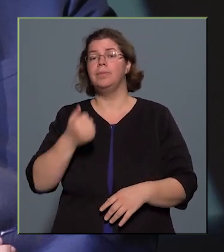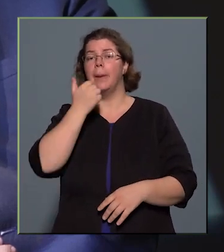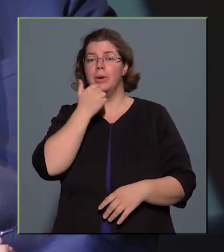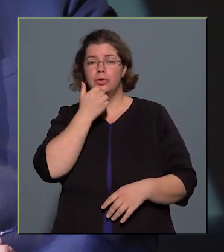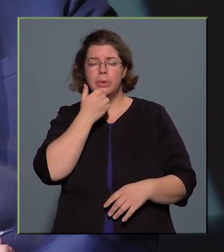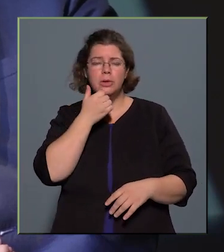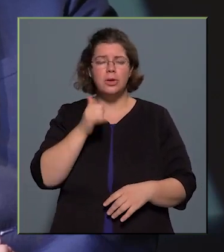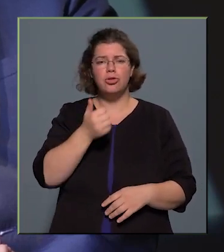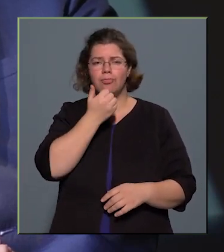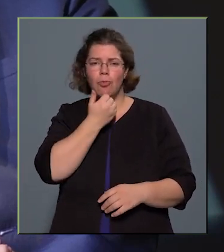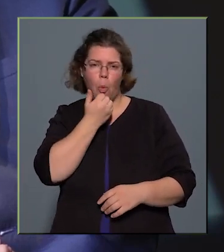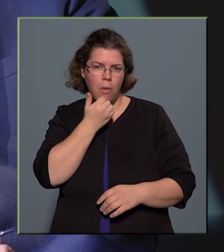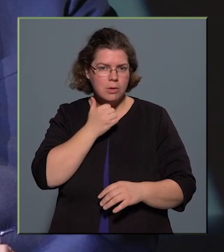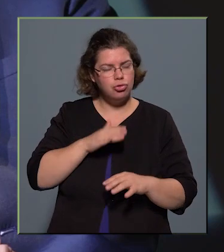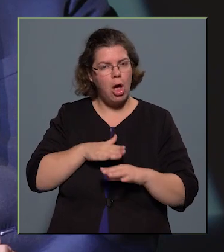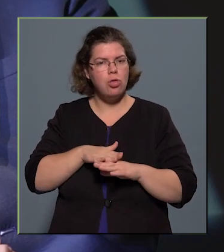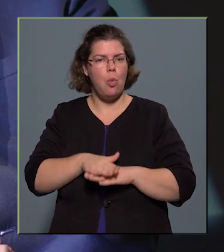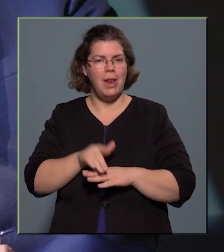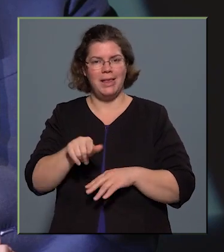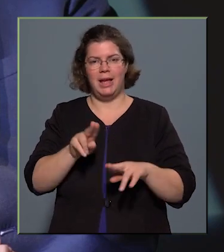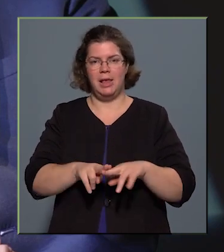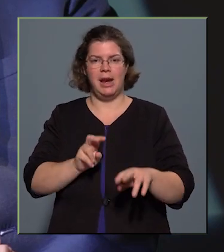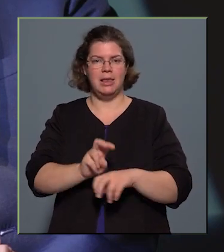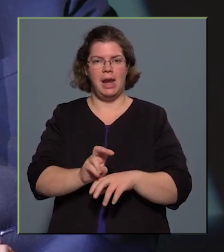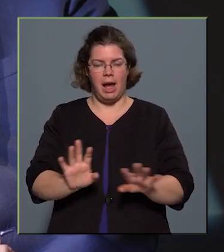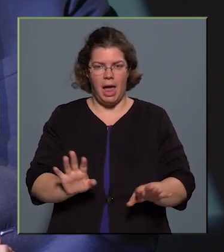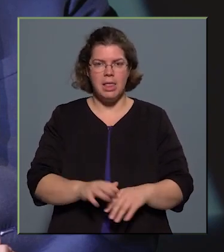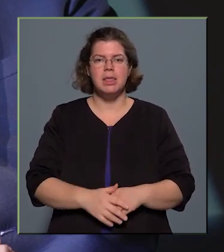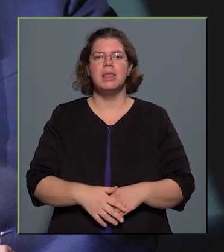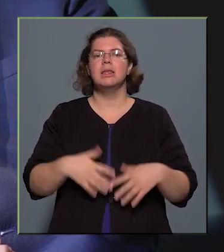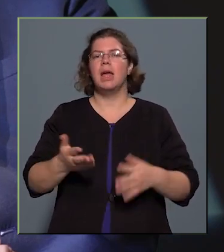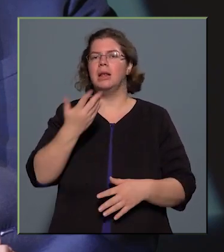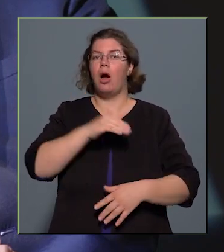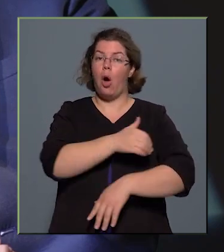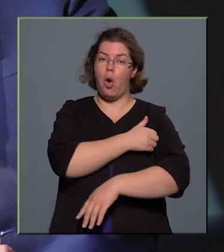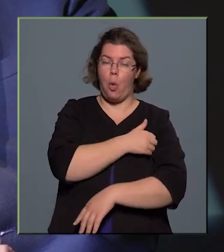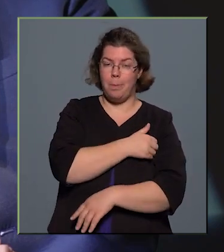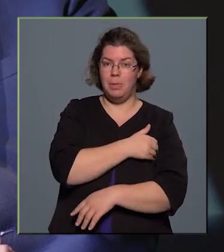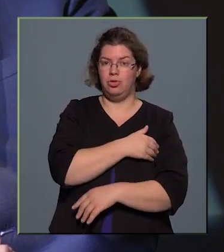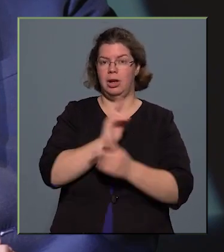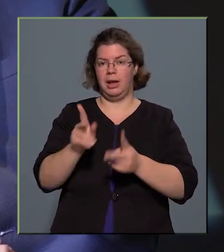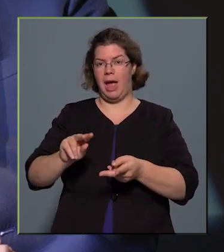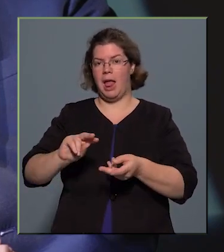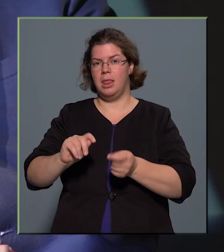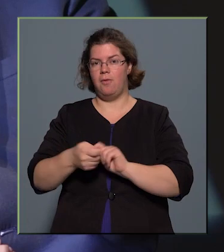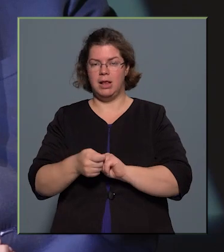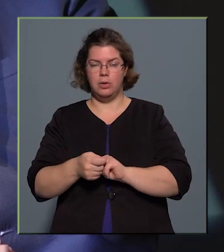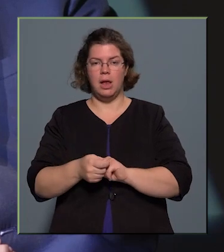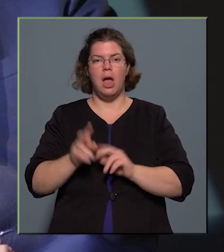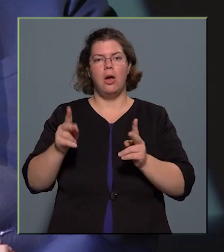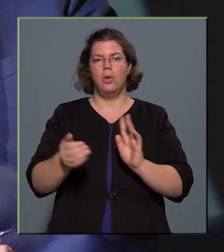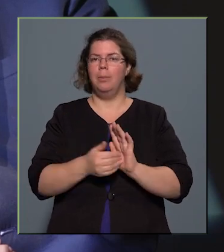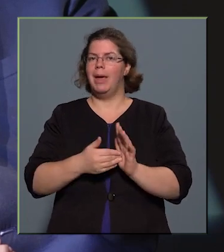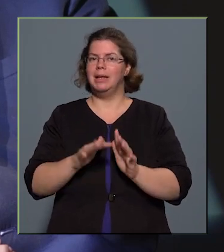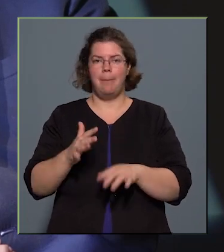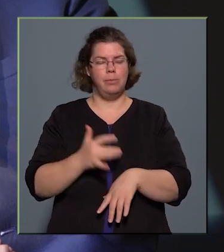ilyen óvatosan nyúl ezekhez a rendszerekhez hozzá. Tehát, hogyha a hőmérséket kell változtatni, akkor még nem